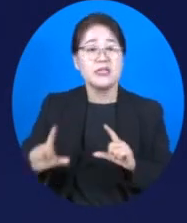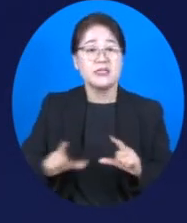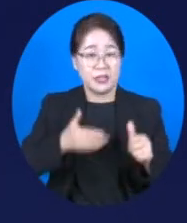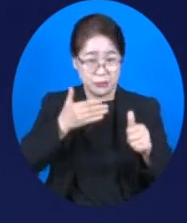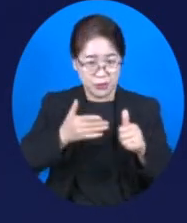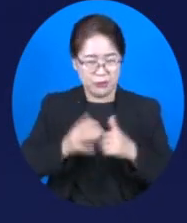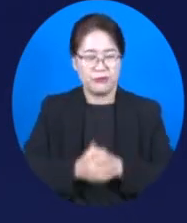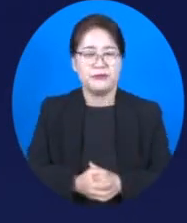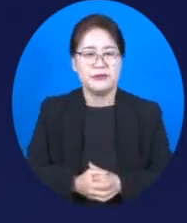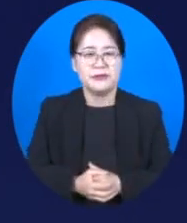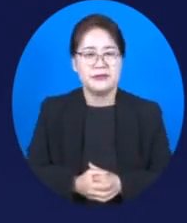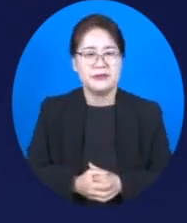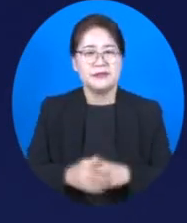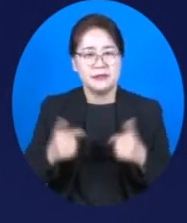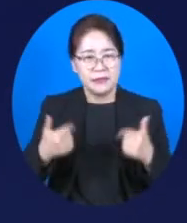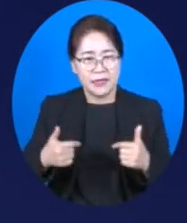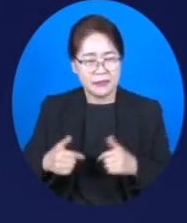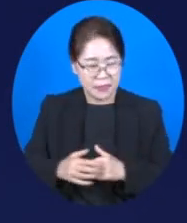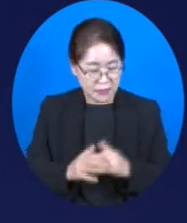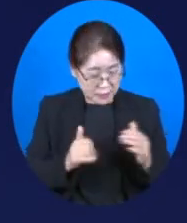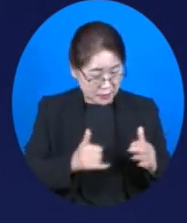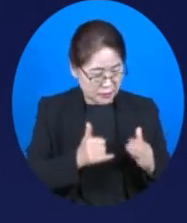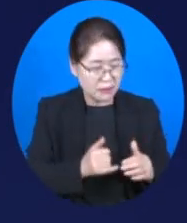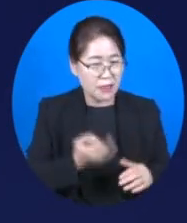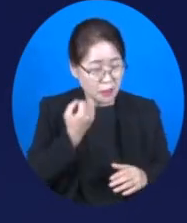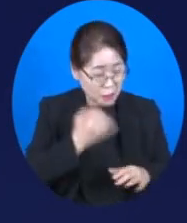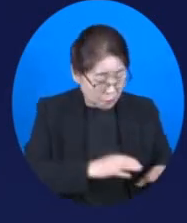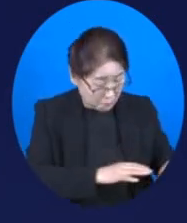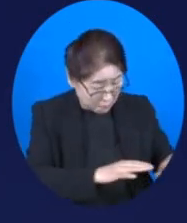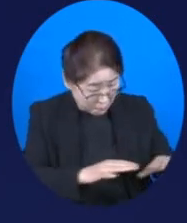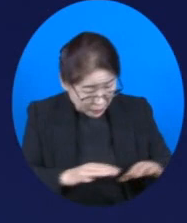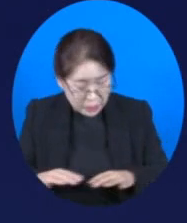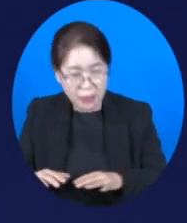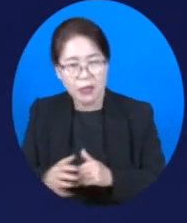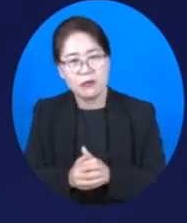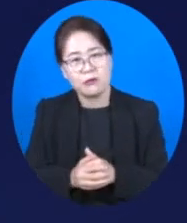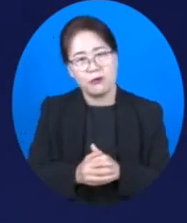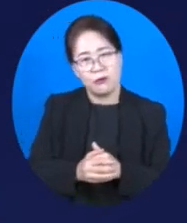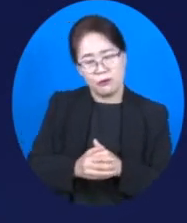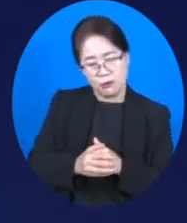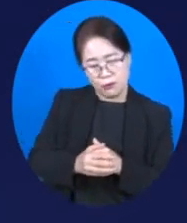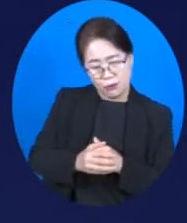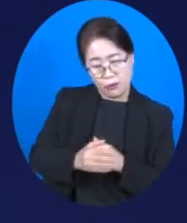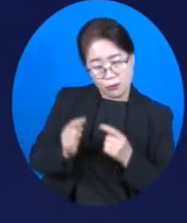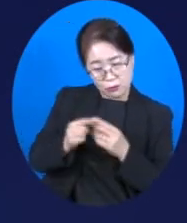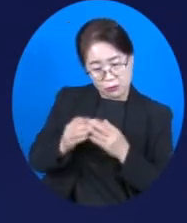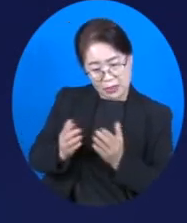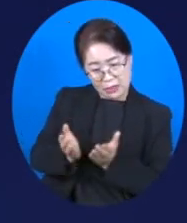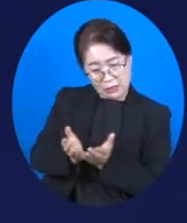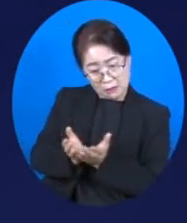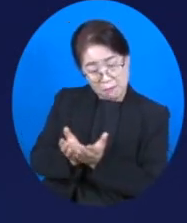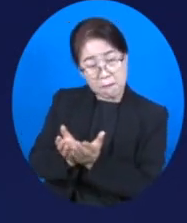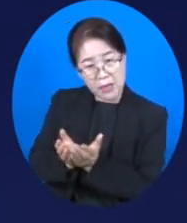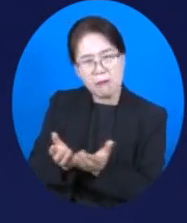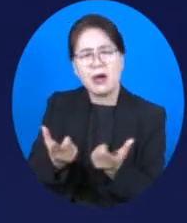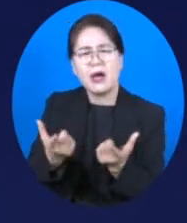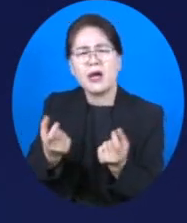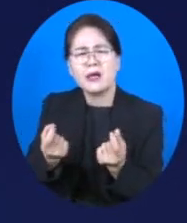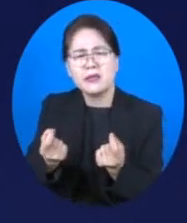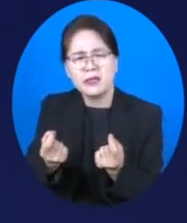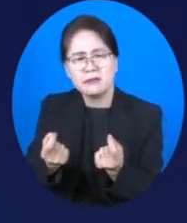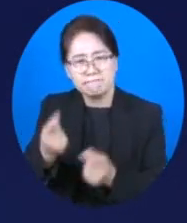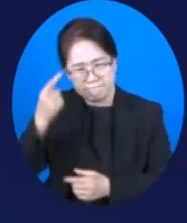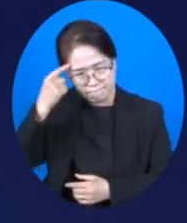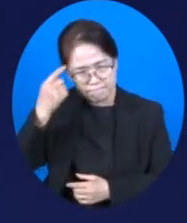하지만 우리는 언제나 세상은 바다이고 교회인 내 자신은 배라는 사실을 잊지 말아야